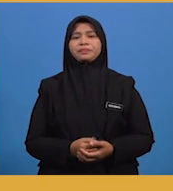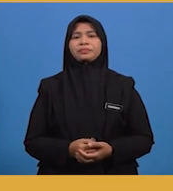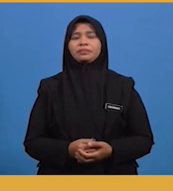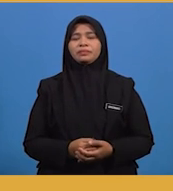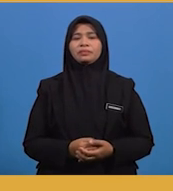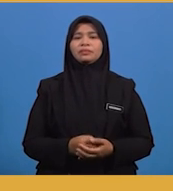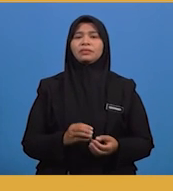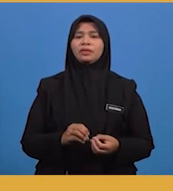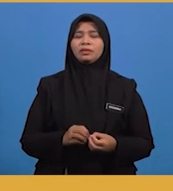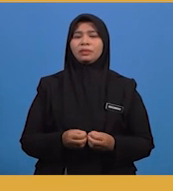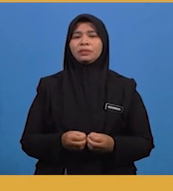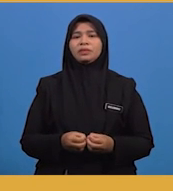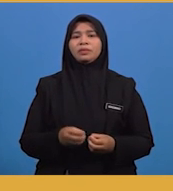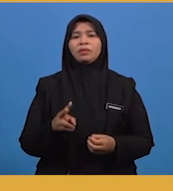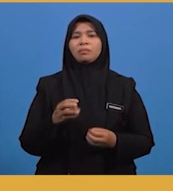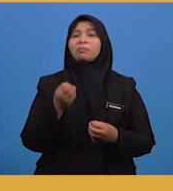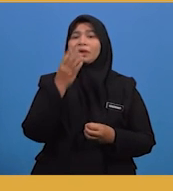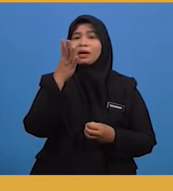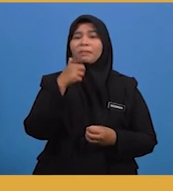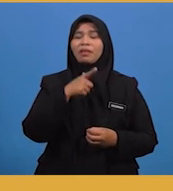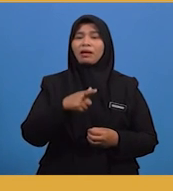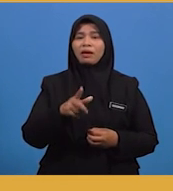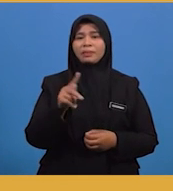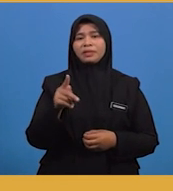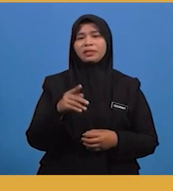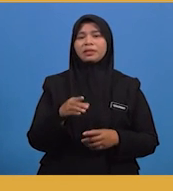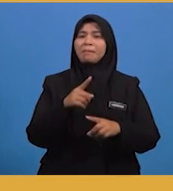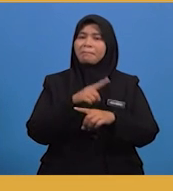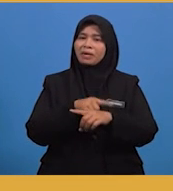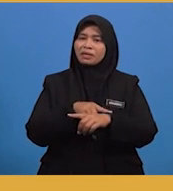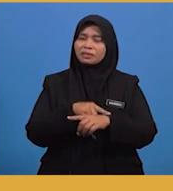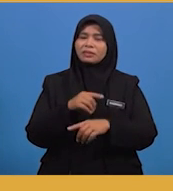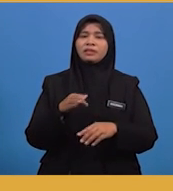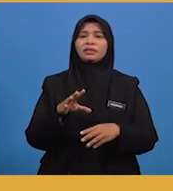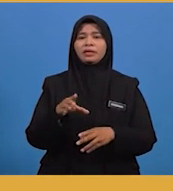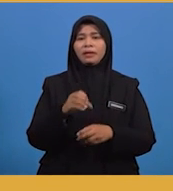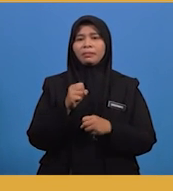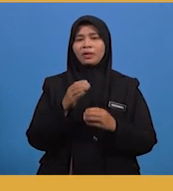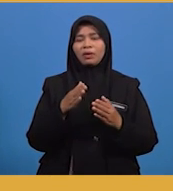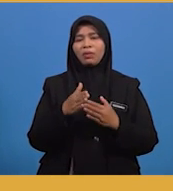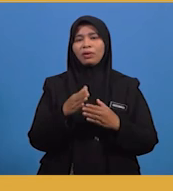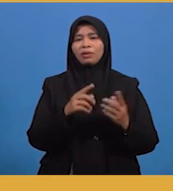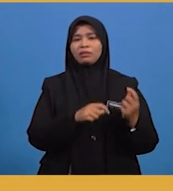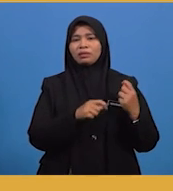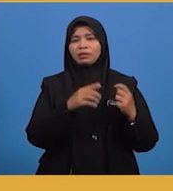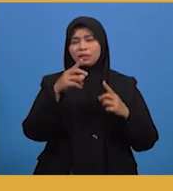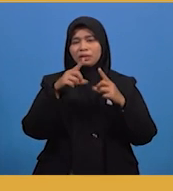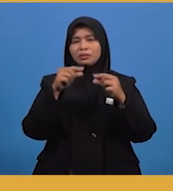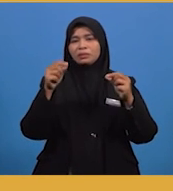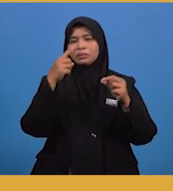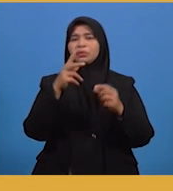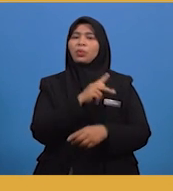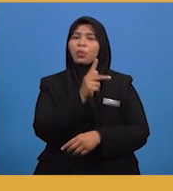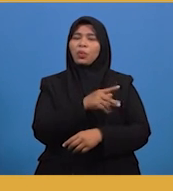Seterusnya, berapa lamakah jangka masa yang diambil oleh tentera Jepun untuk menguasai